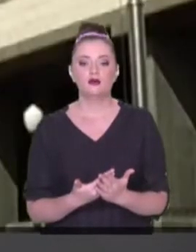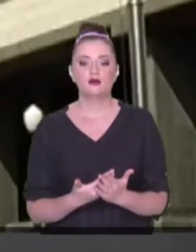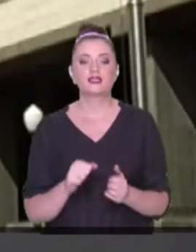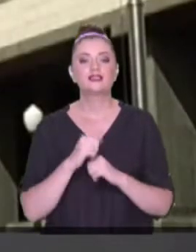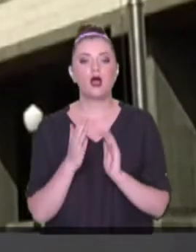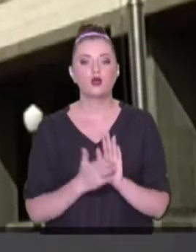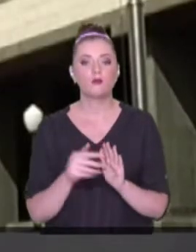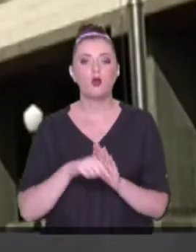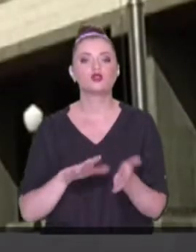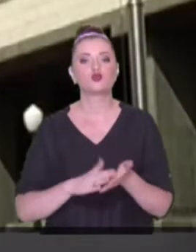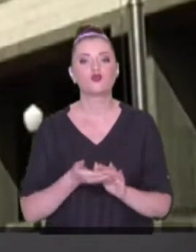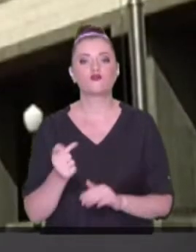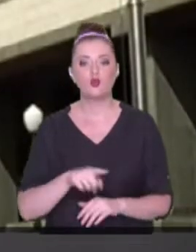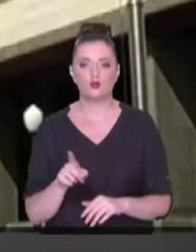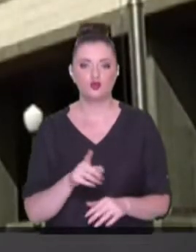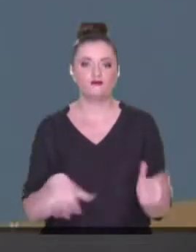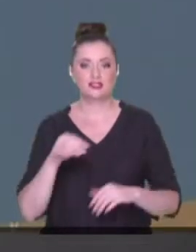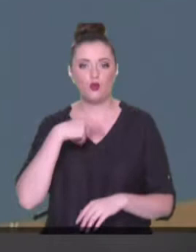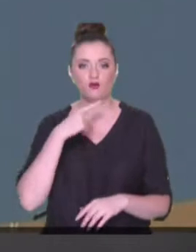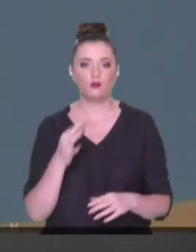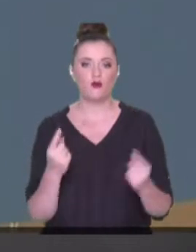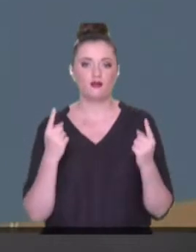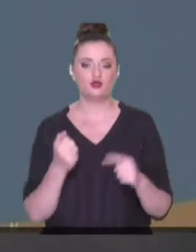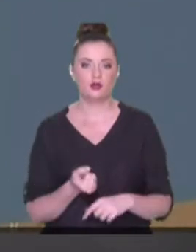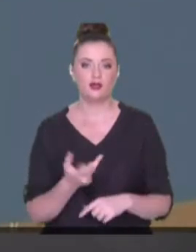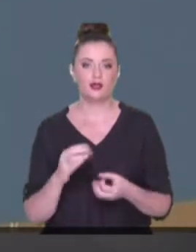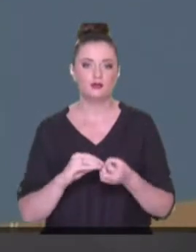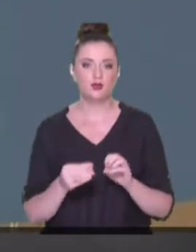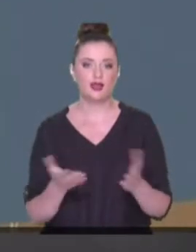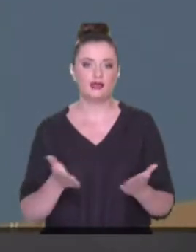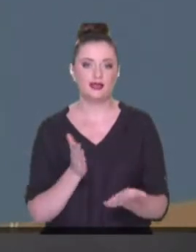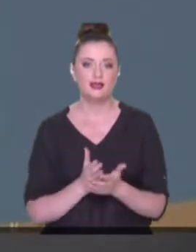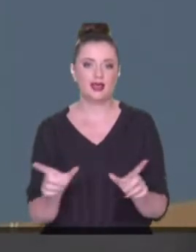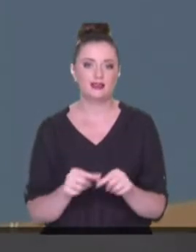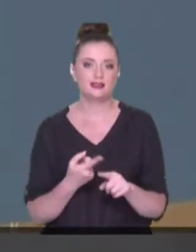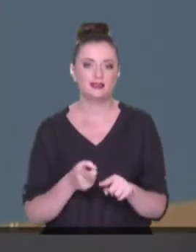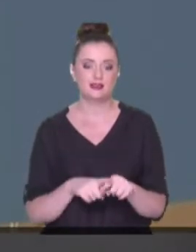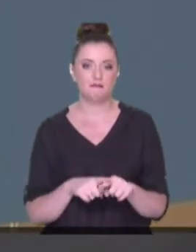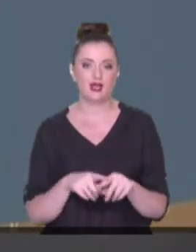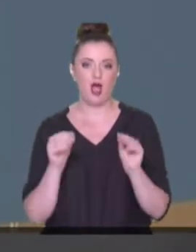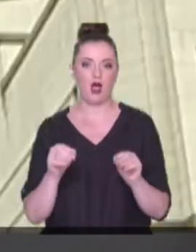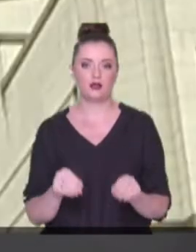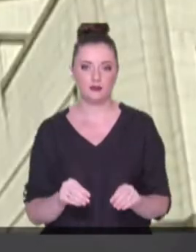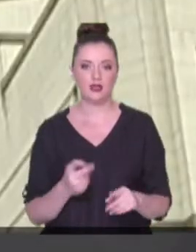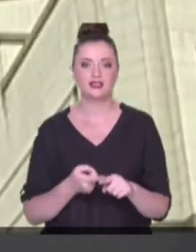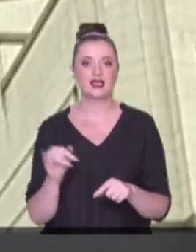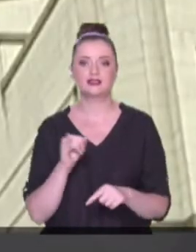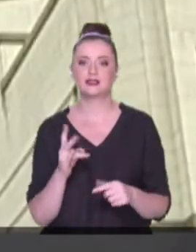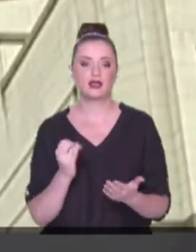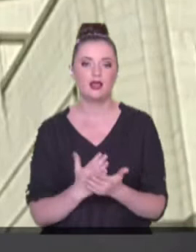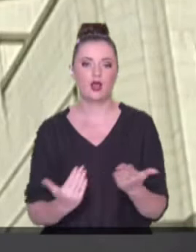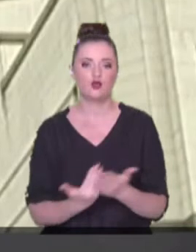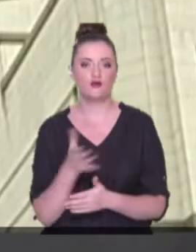загалом полягає ситуація в тому, що всі говорили про величезну кількість проблем, які є з цими актами. А ця історія не є новою.